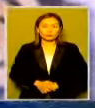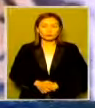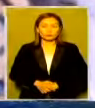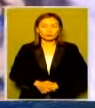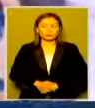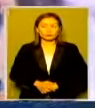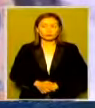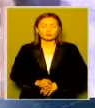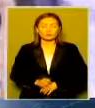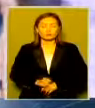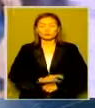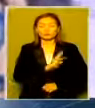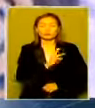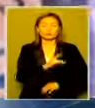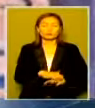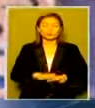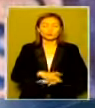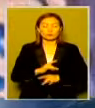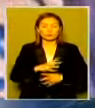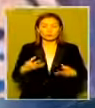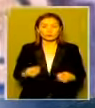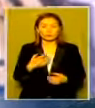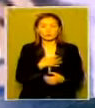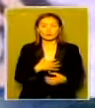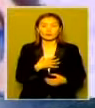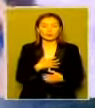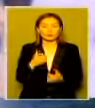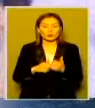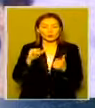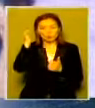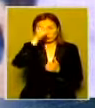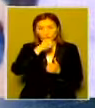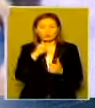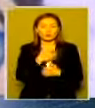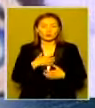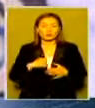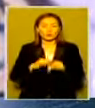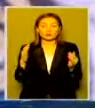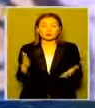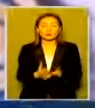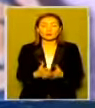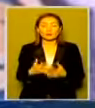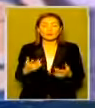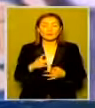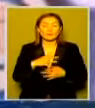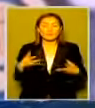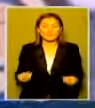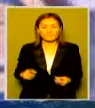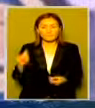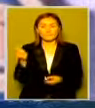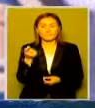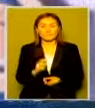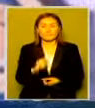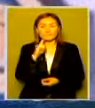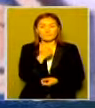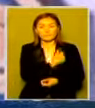Жауынгерлік рухында бар халқымыз үшін мерекенің маңызы жыл санап артып келеді. Отан қорғаушылар күнінің әскери